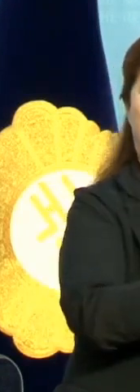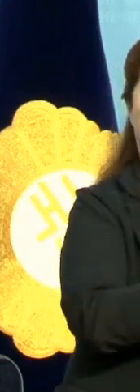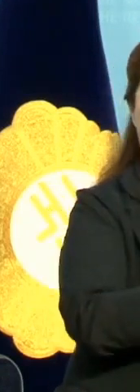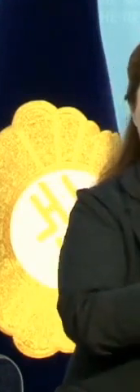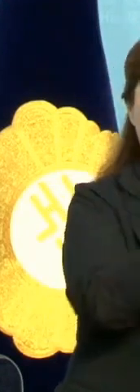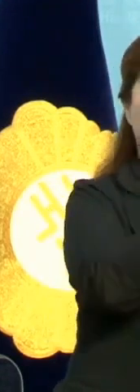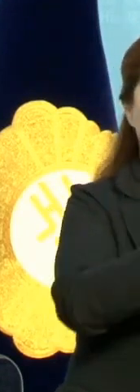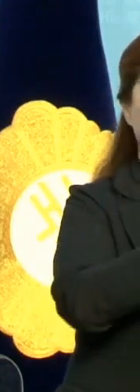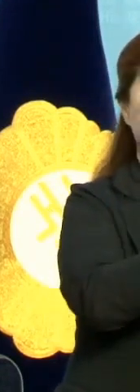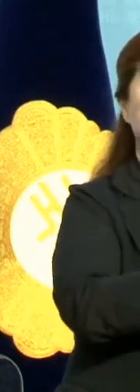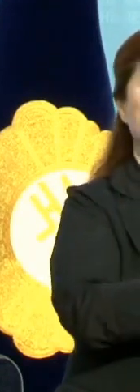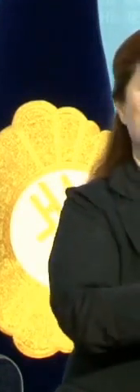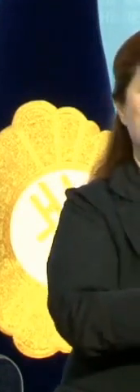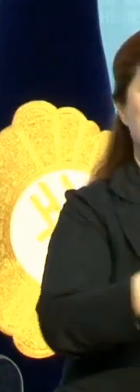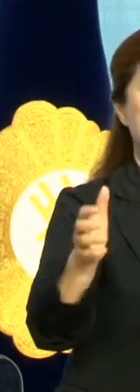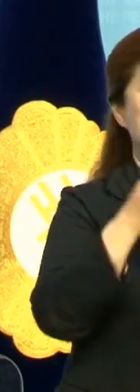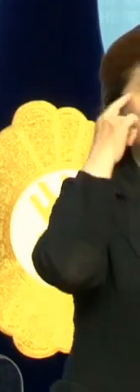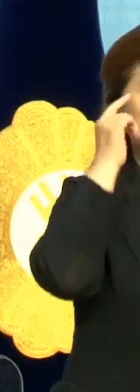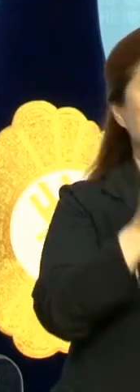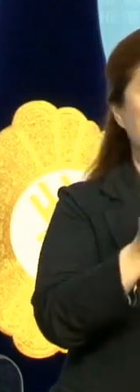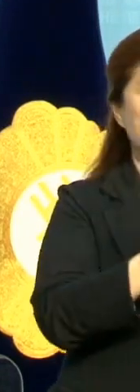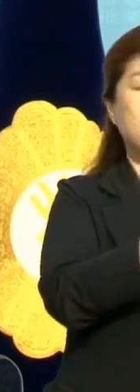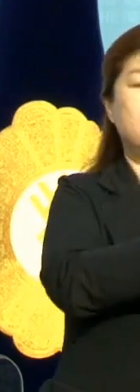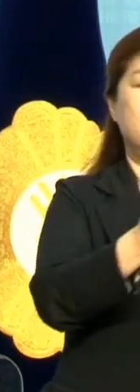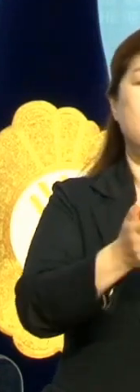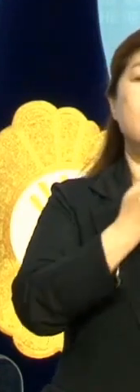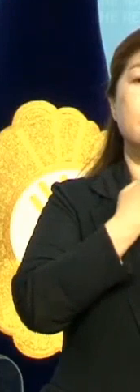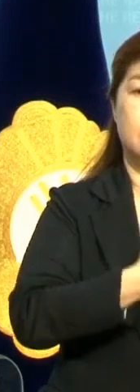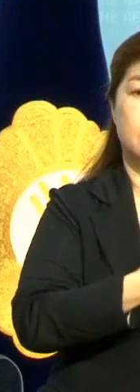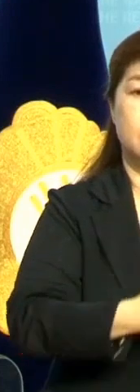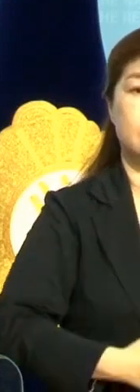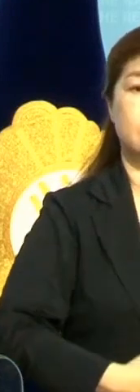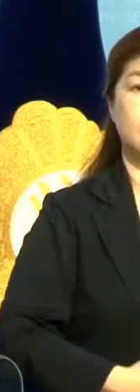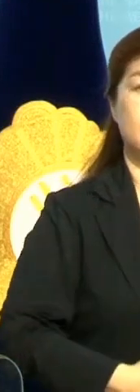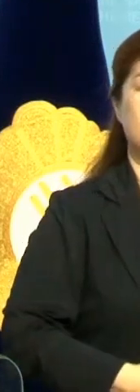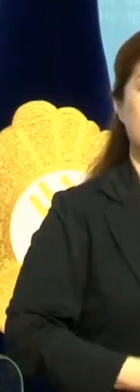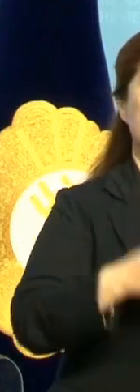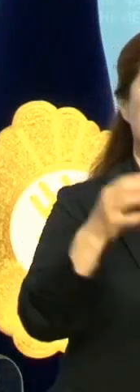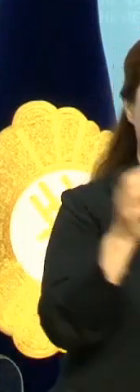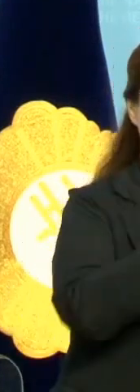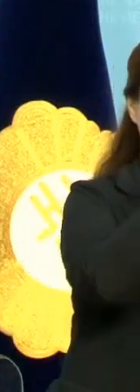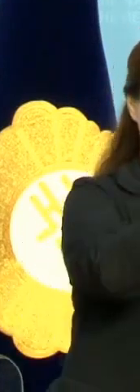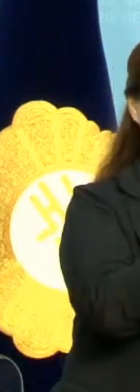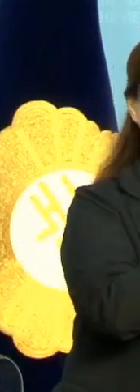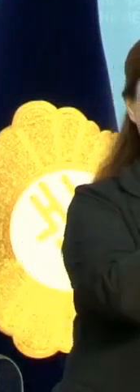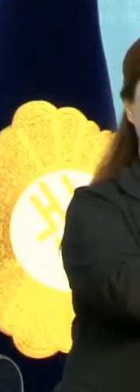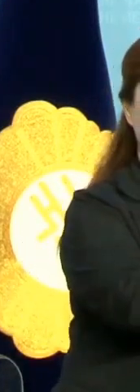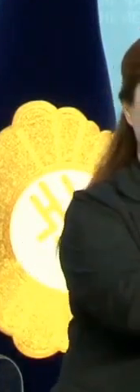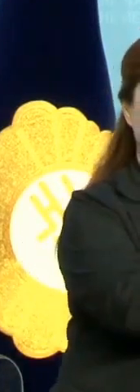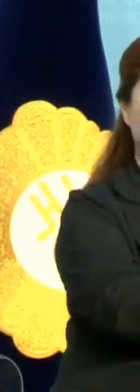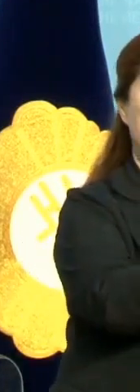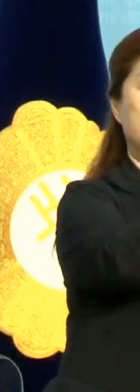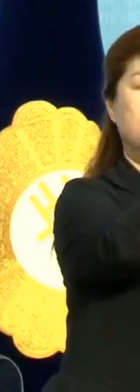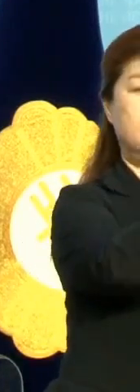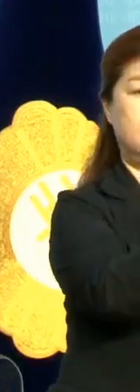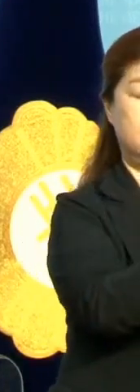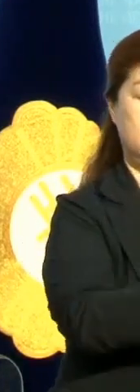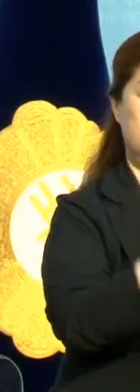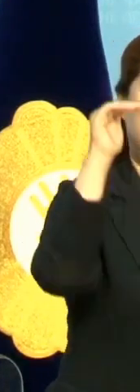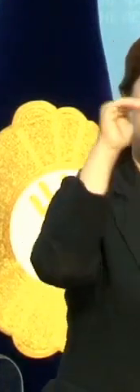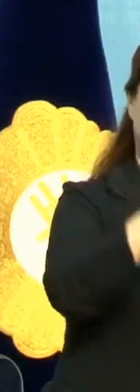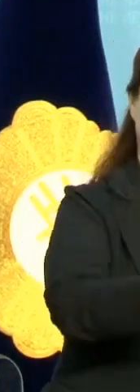주주들에게 합병에 찬성하도록 권유했다는 사실, 합병 승인 이후에 하락하는 주가를 방어하기